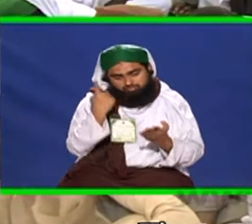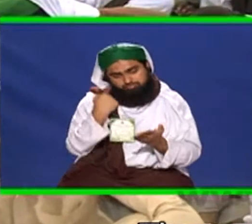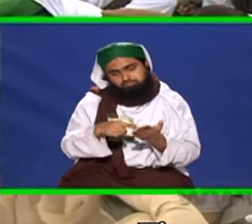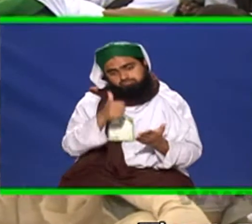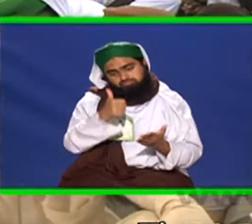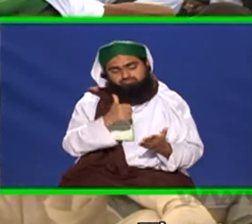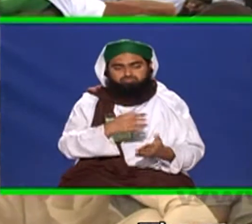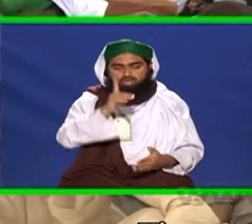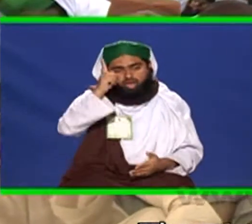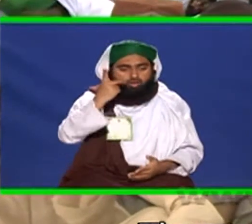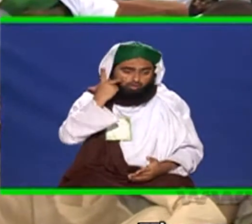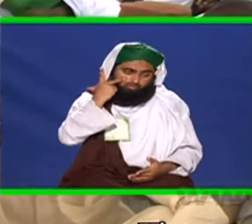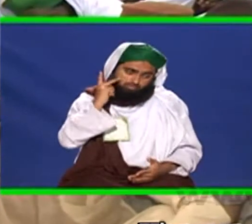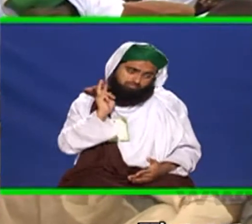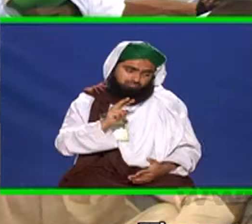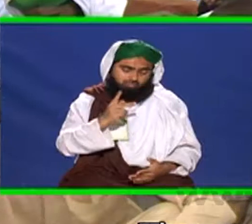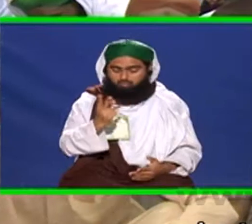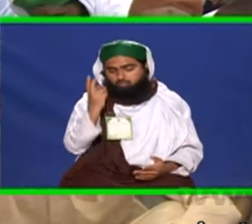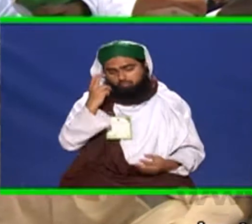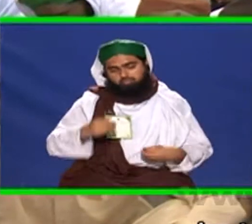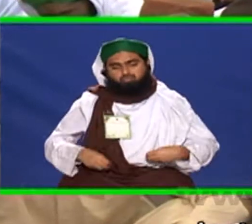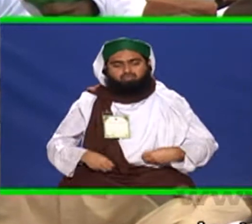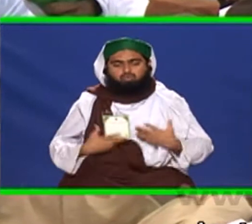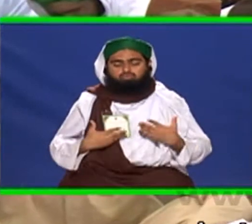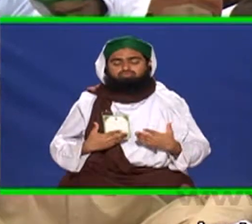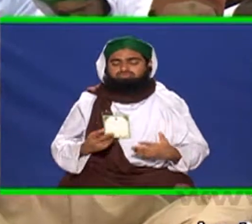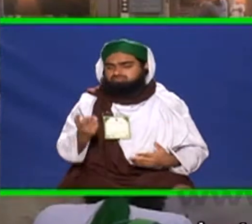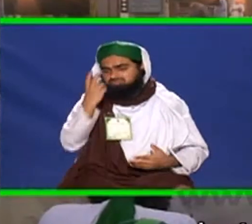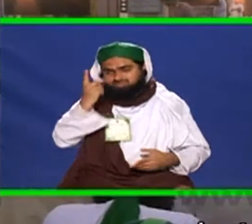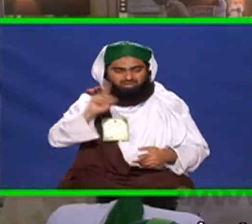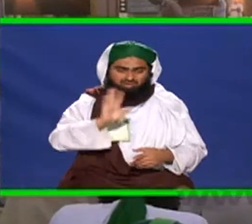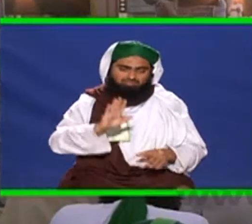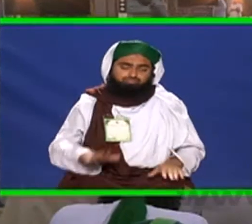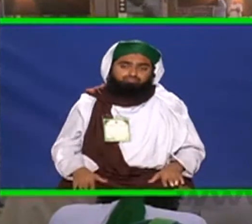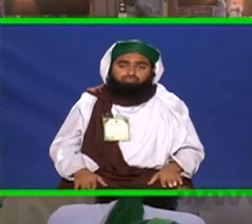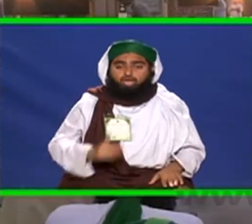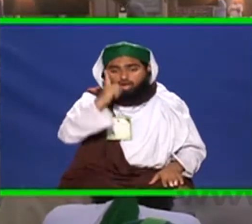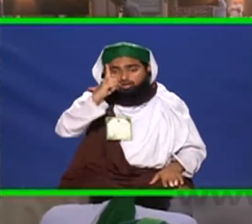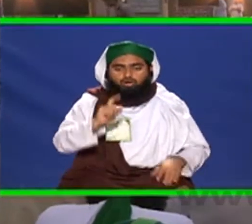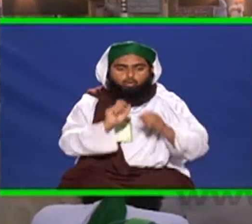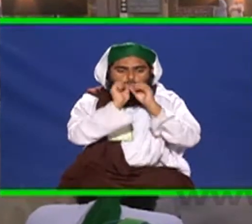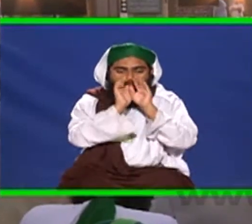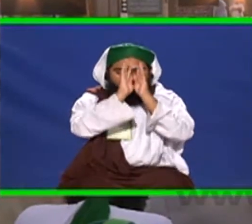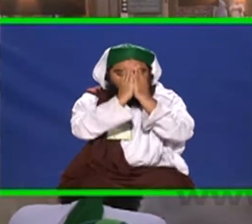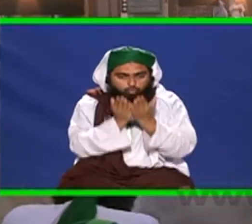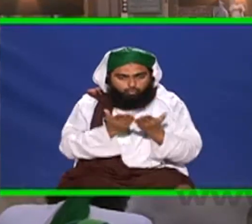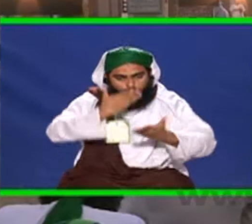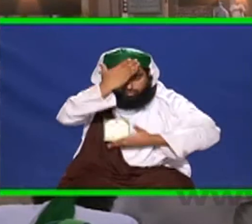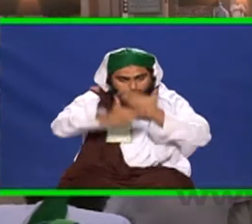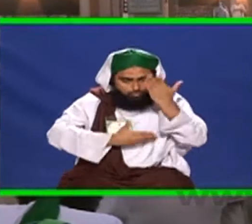है जो अल्लाह ताला की नजर में, अल्लाह के नजदीक जो मौजूद है। इन्ना अक्रमकुम